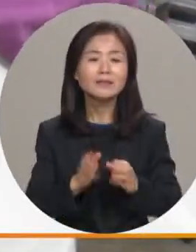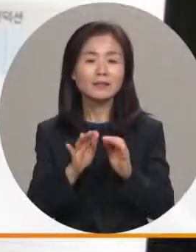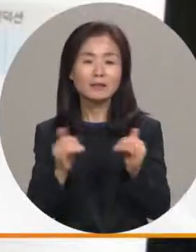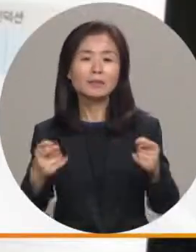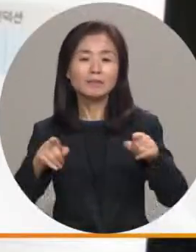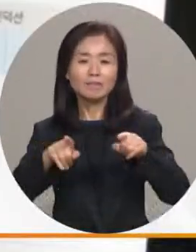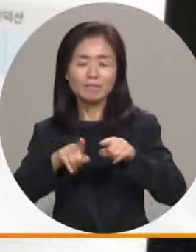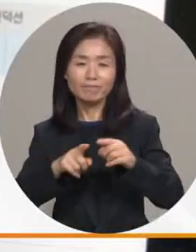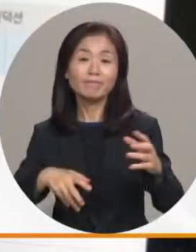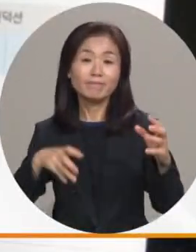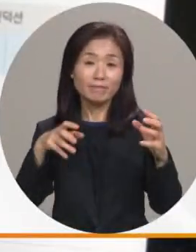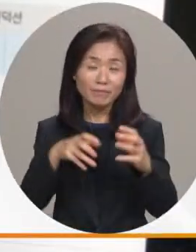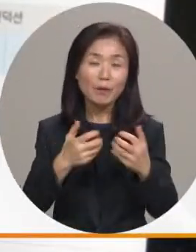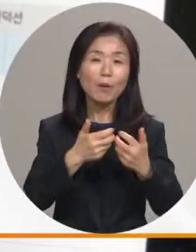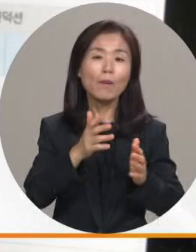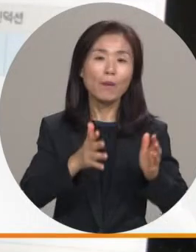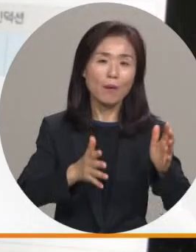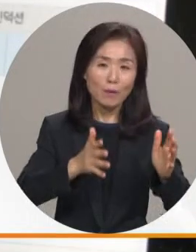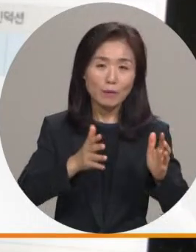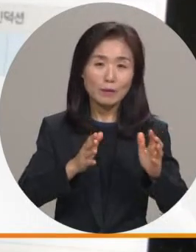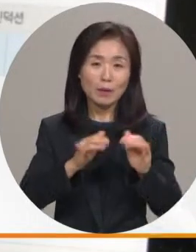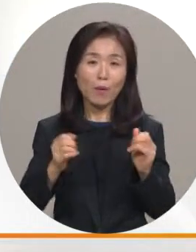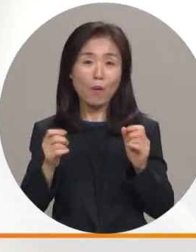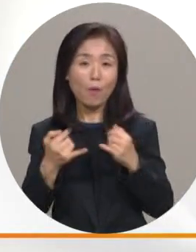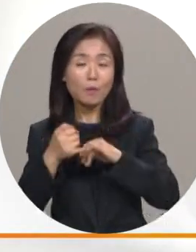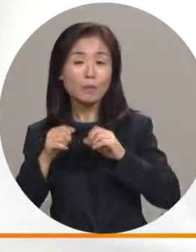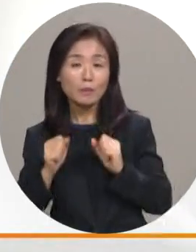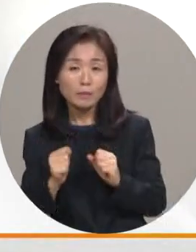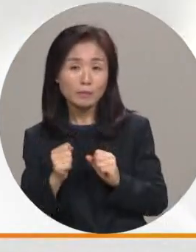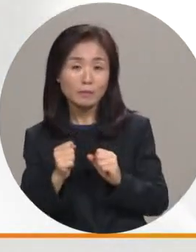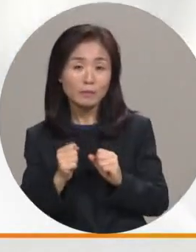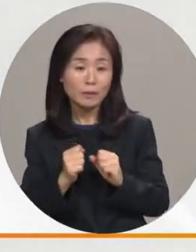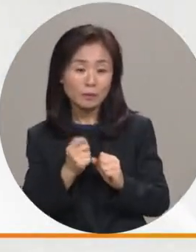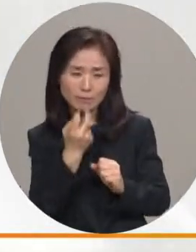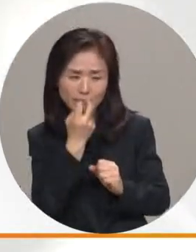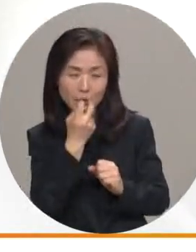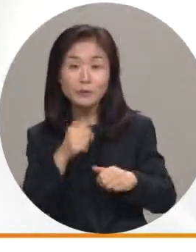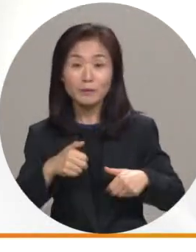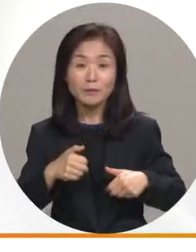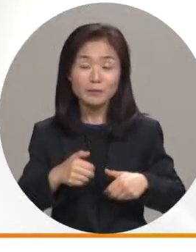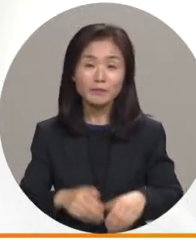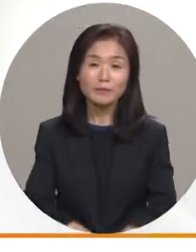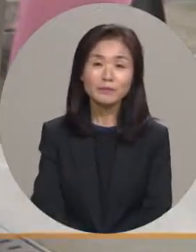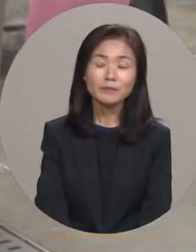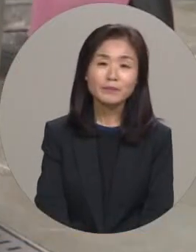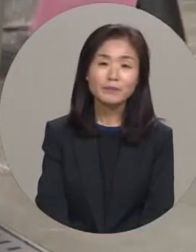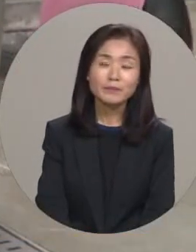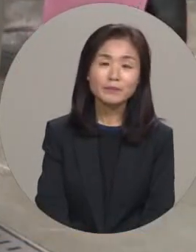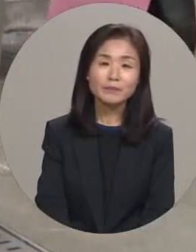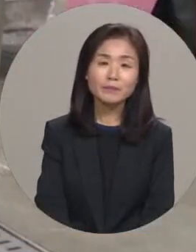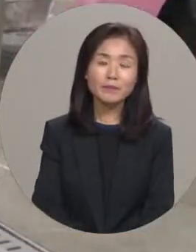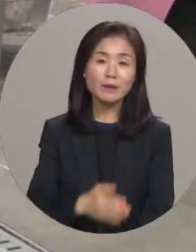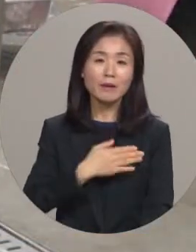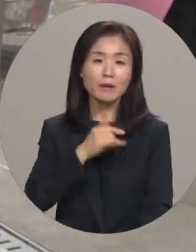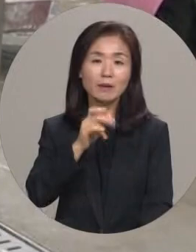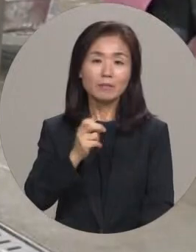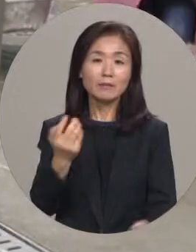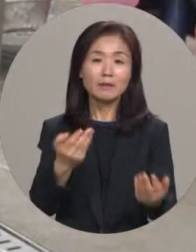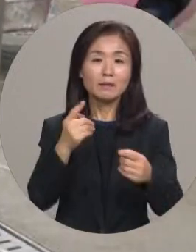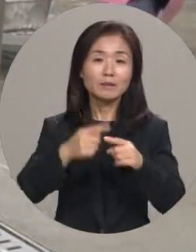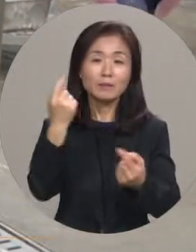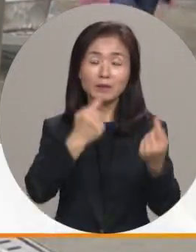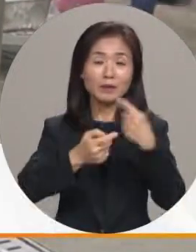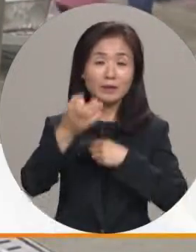인간과 함께하는 협동 로봇입니다. 사람이 있어야 되고 사람이 관리를 해줘야 되는 부분이 있습니다. 폐암으로 산재를